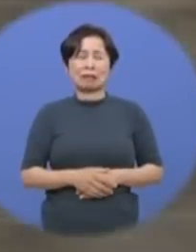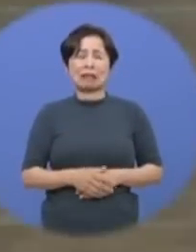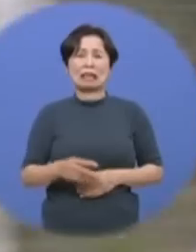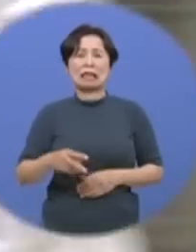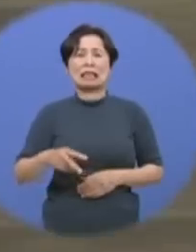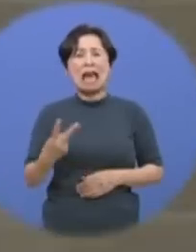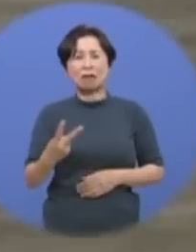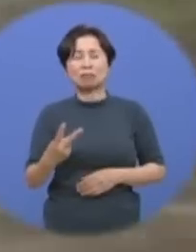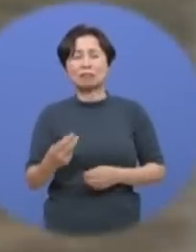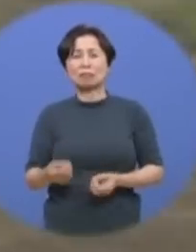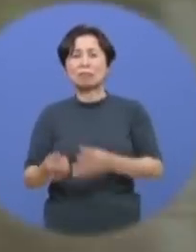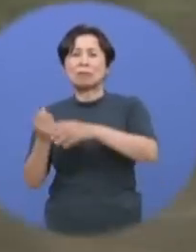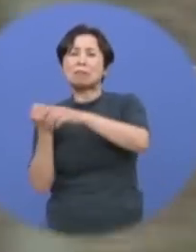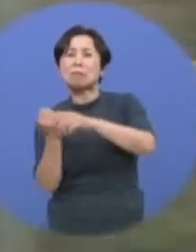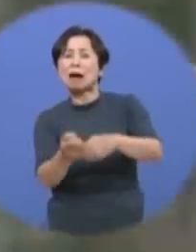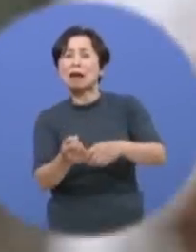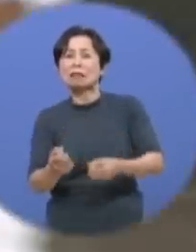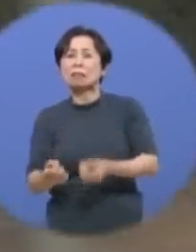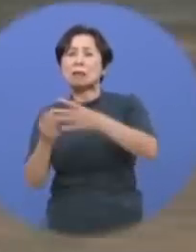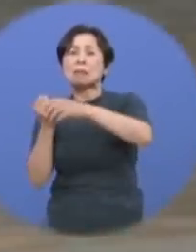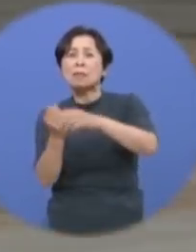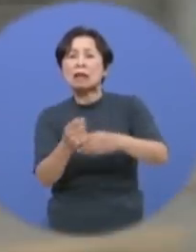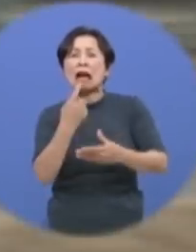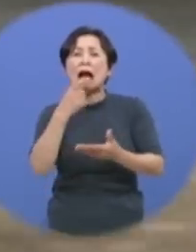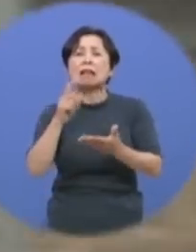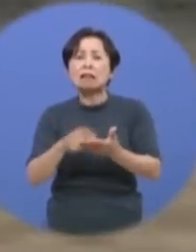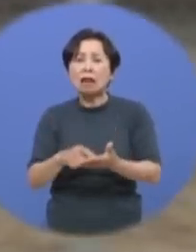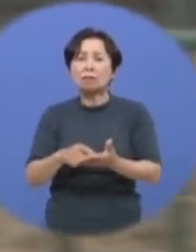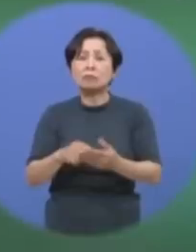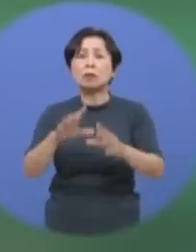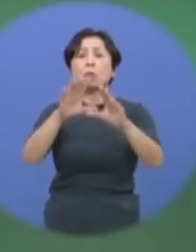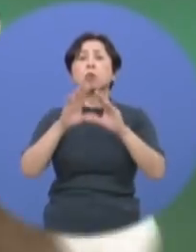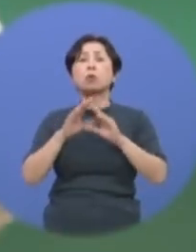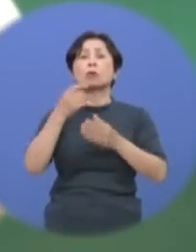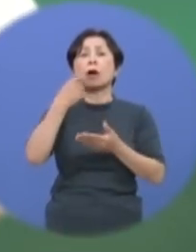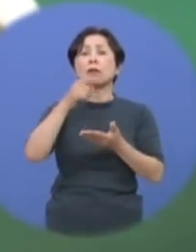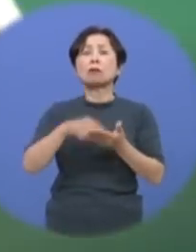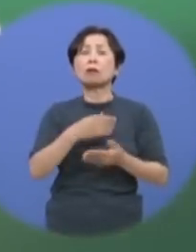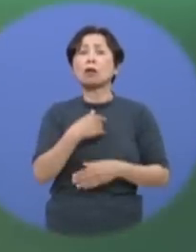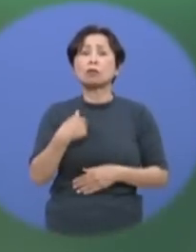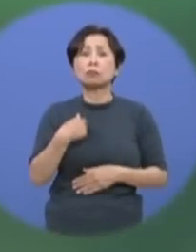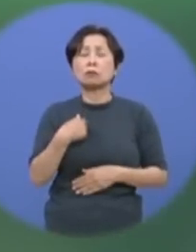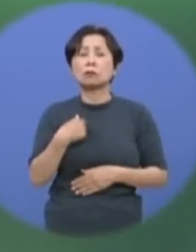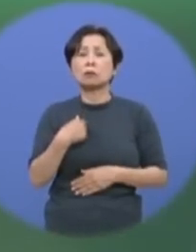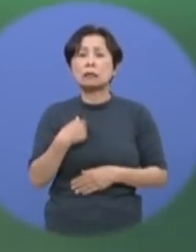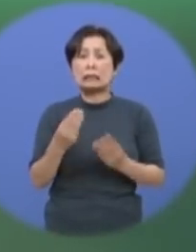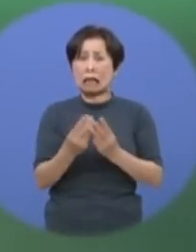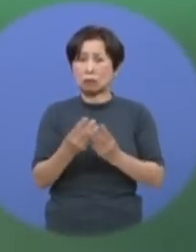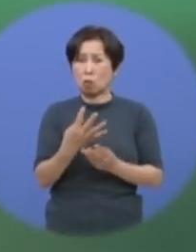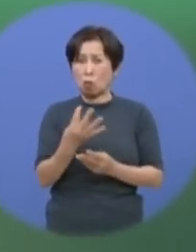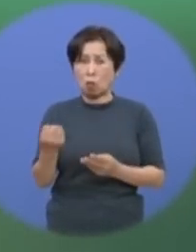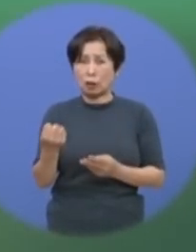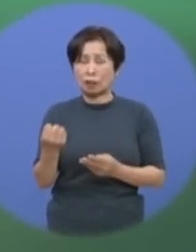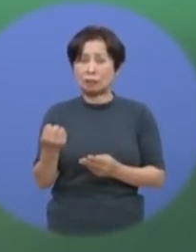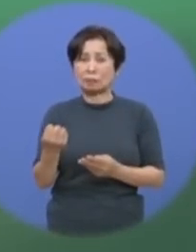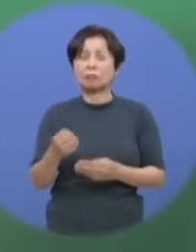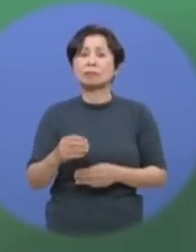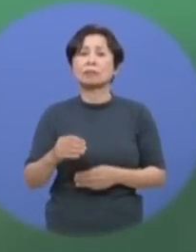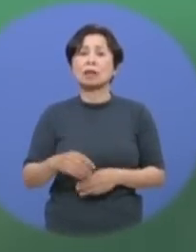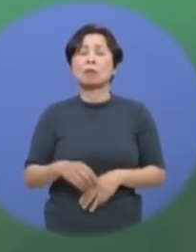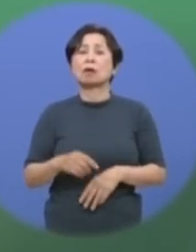ぎっちらだいたいとれるボールは観覧船だから終わりと時間的には早いんです本数は多いですけど愛知便の場合には